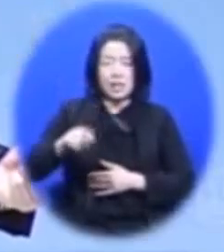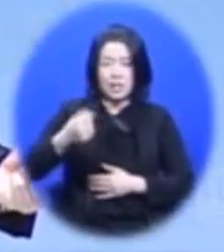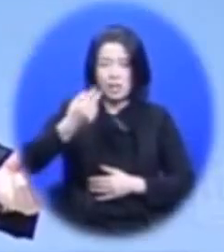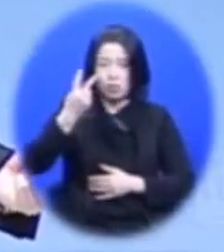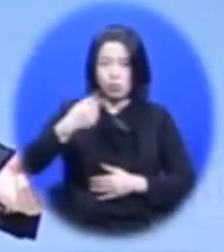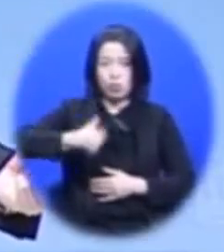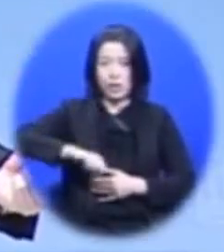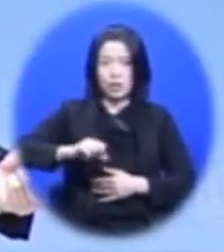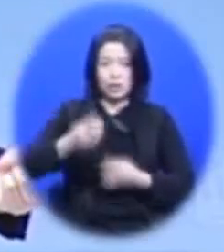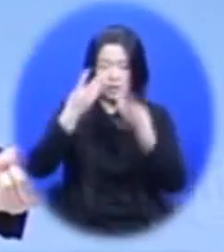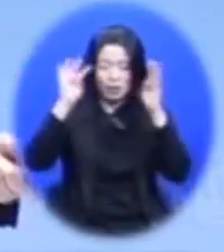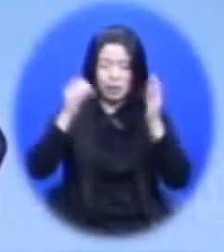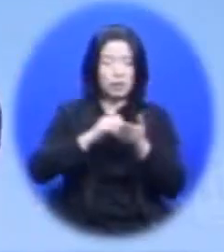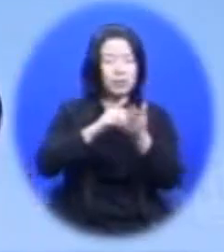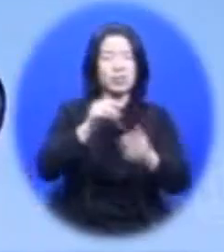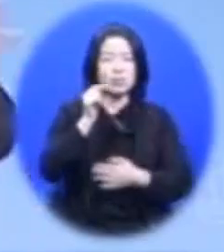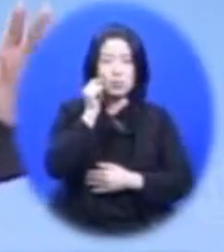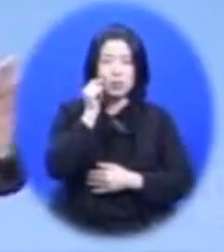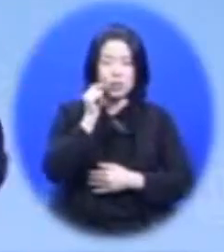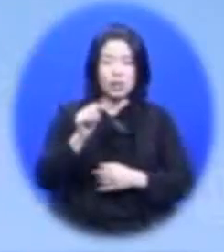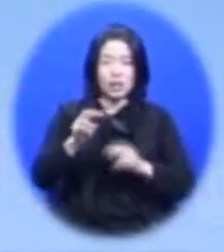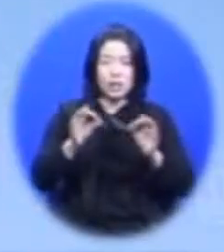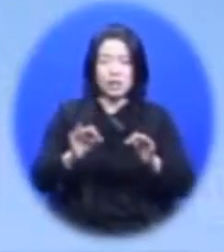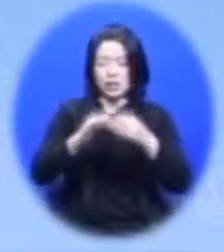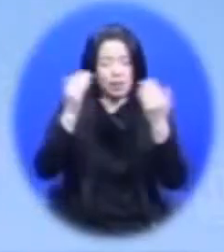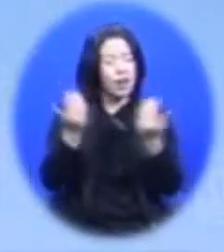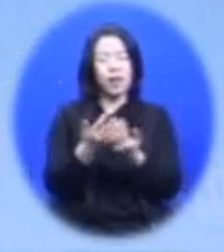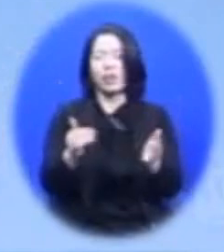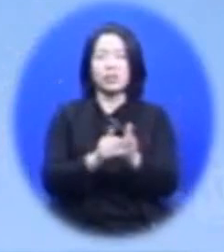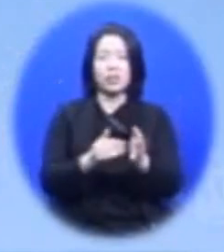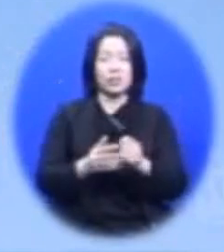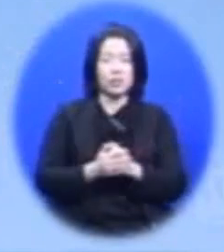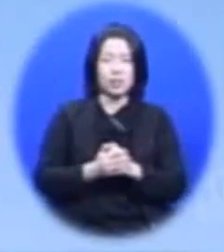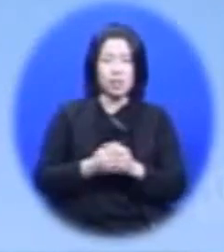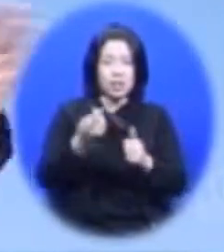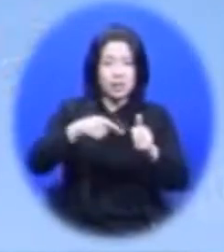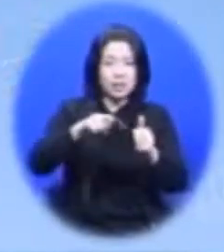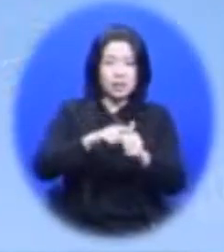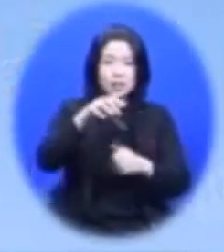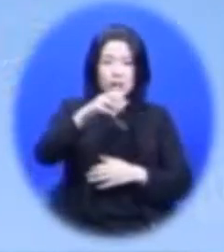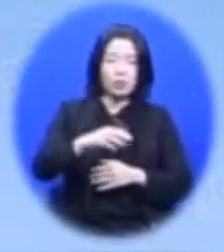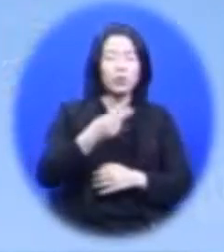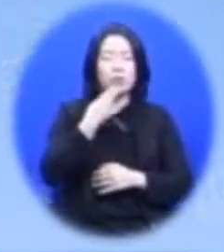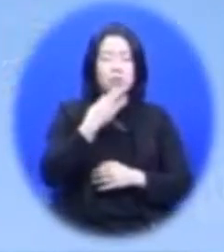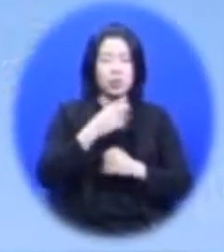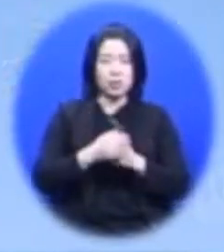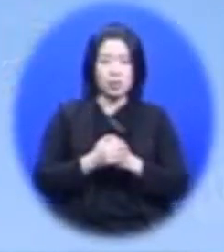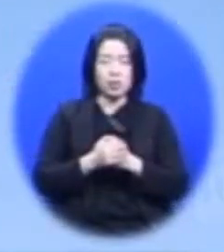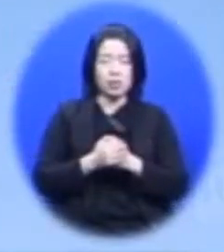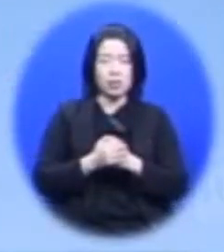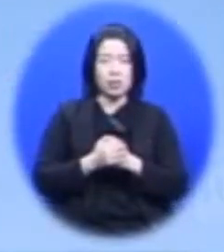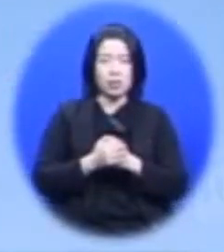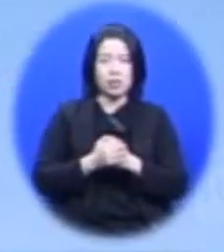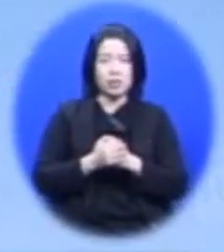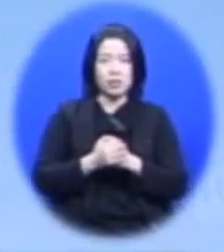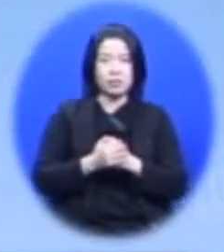못했어요. 이제는 다 끝났습니다. 의지할 데가 아무것도 없게 되었어요.